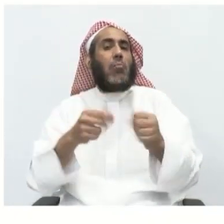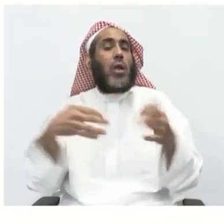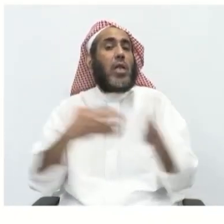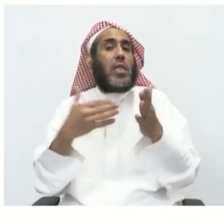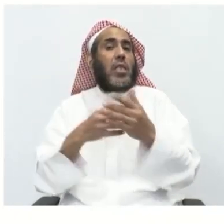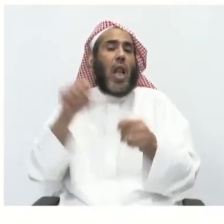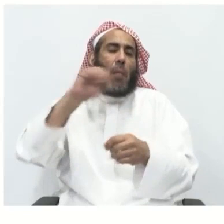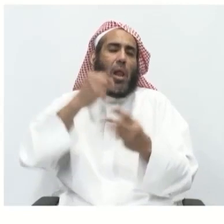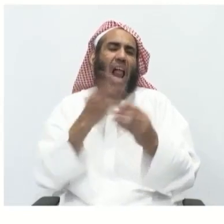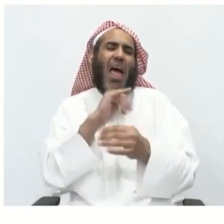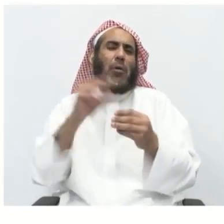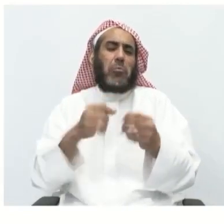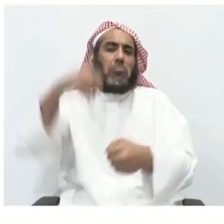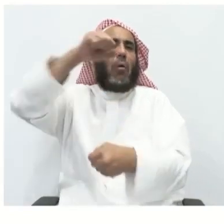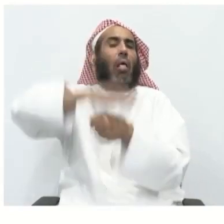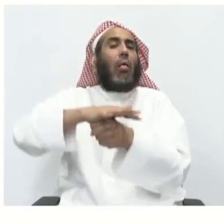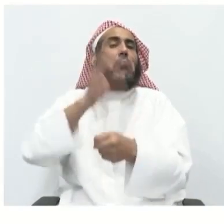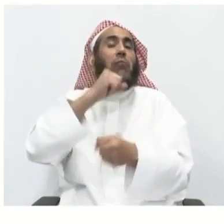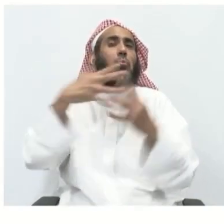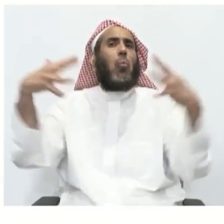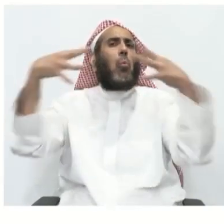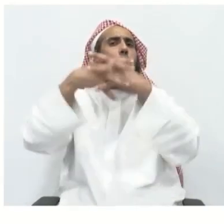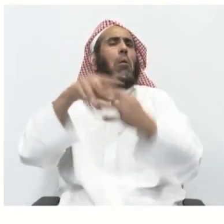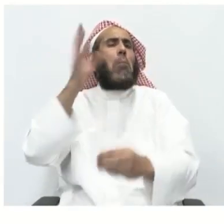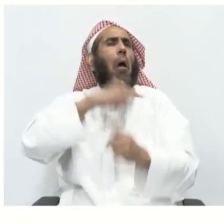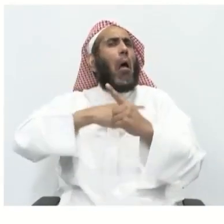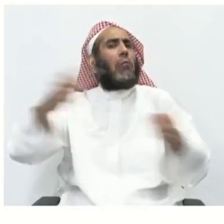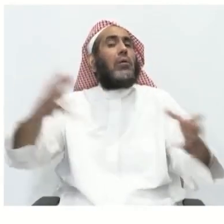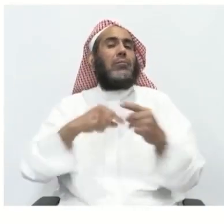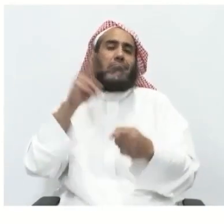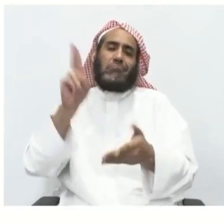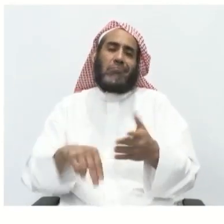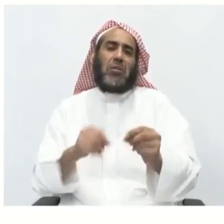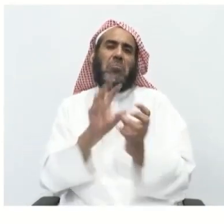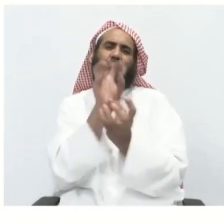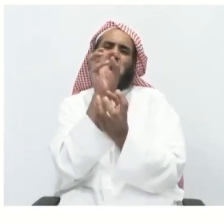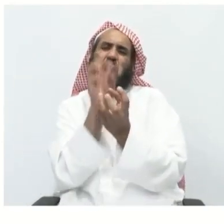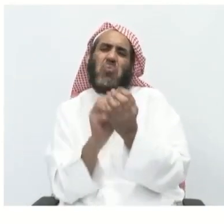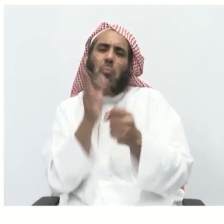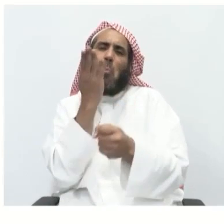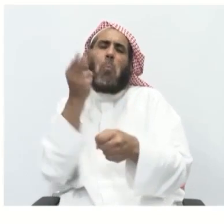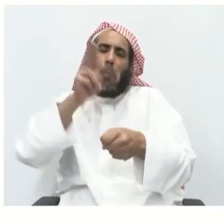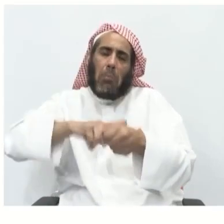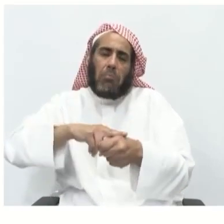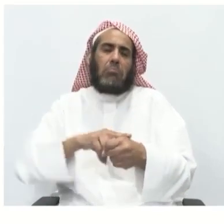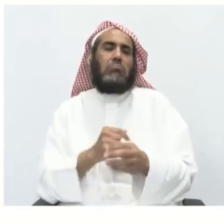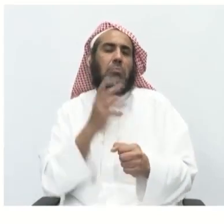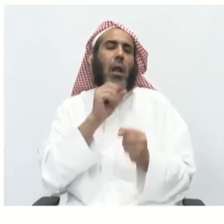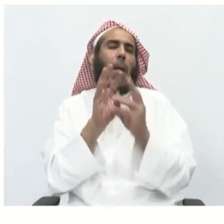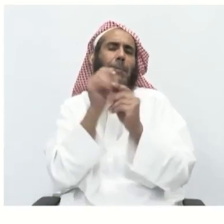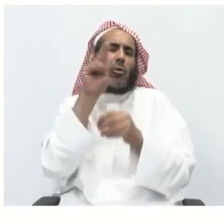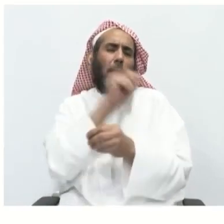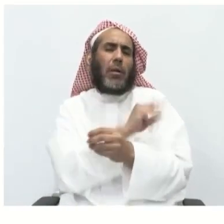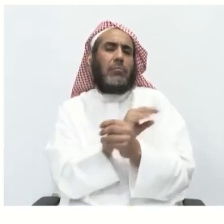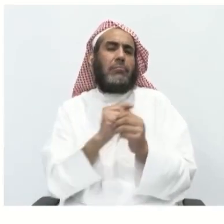للملح اللامائي اذا ترك دون غطاء طول الليل طبعا قد تمتص الماء مره اخرى اذا بلورات